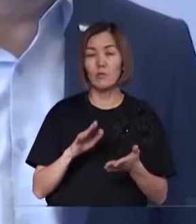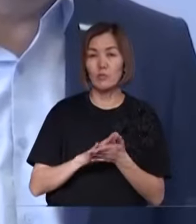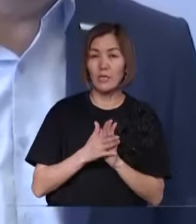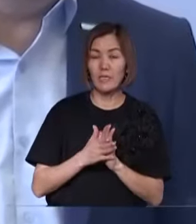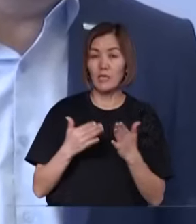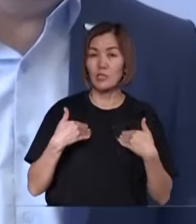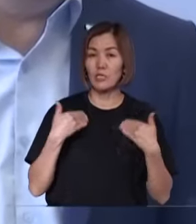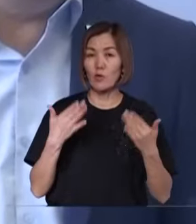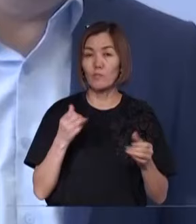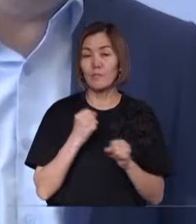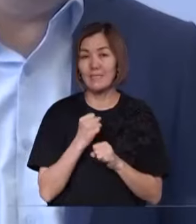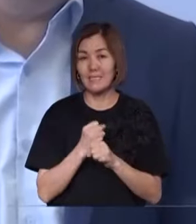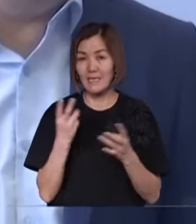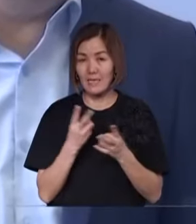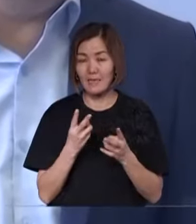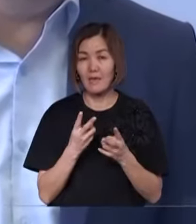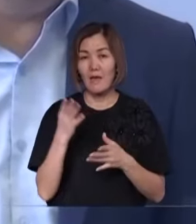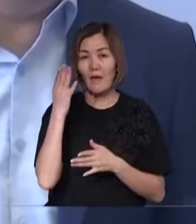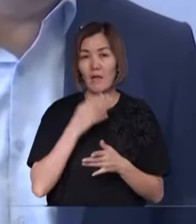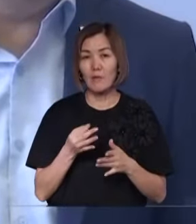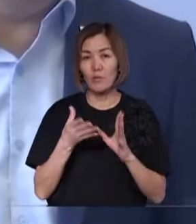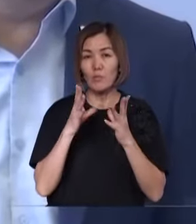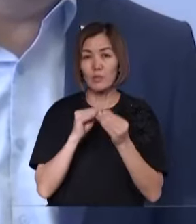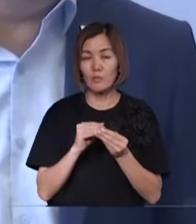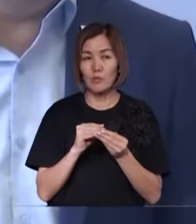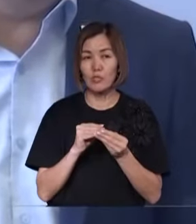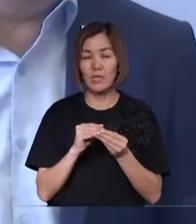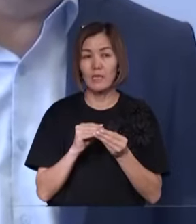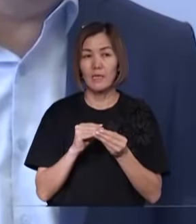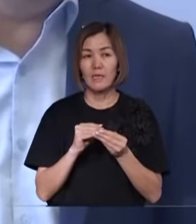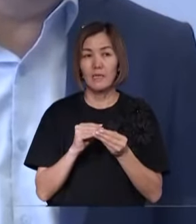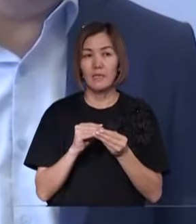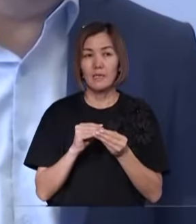керек. Біздің осы Алматы облысы бойынша осындай